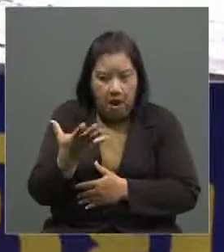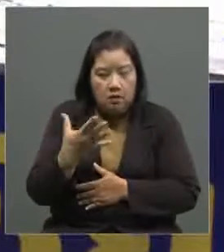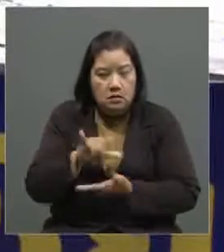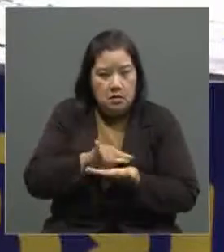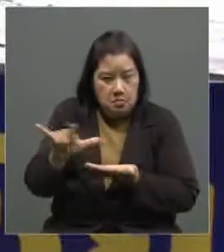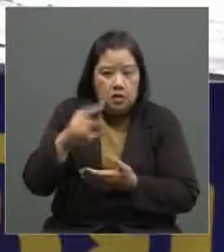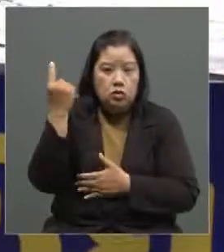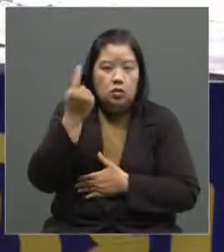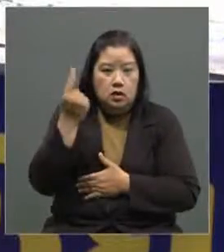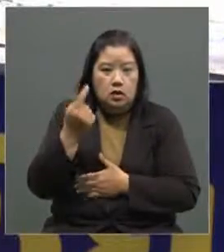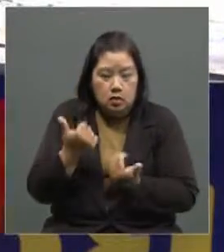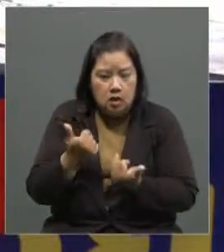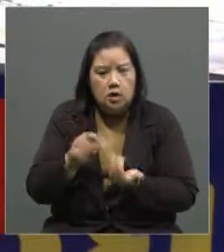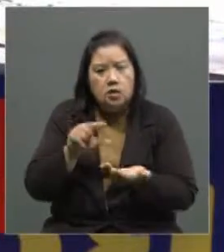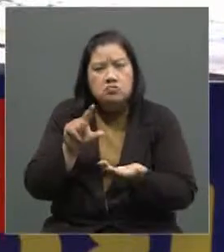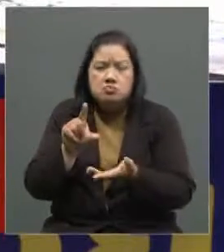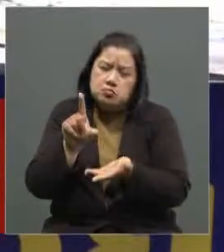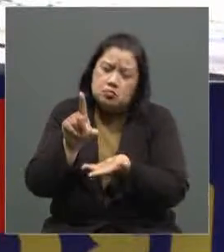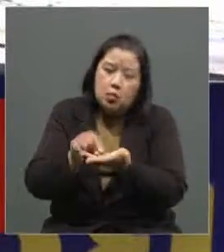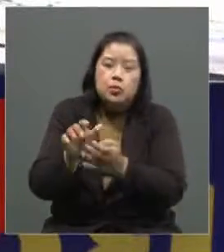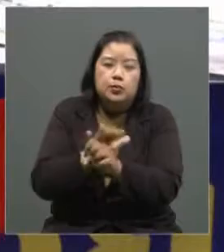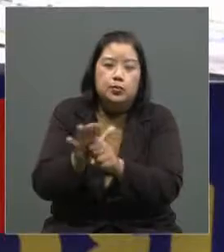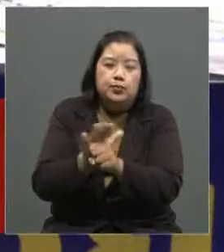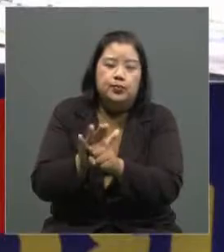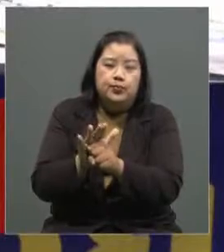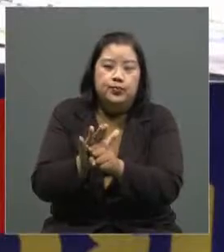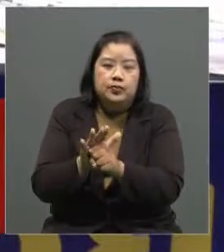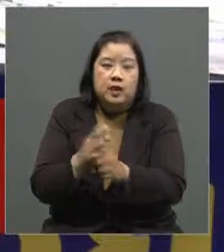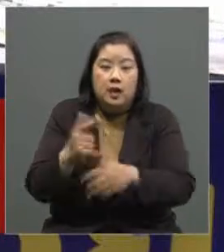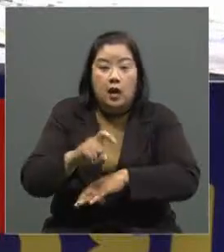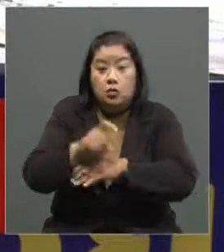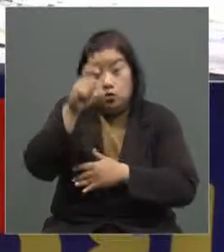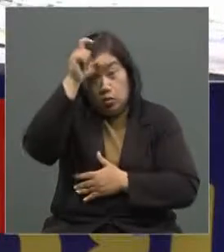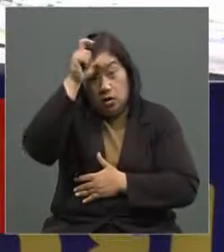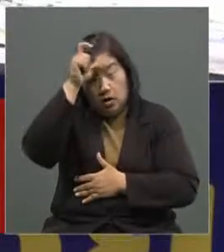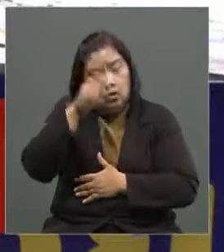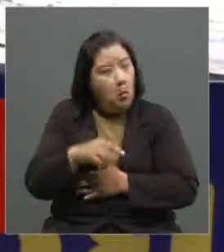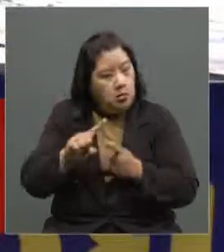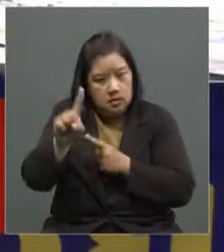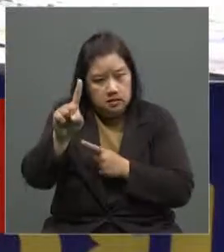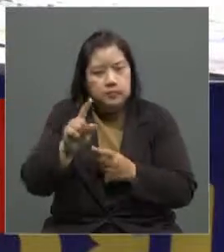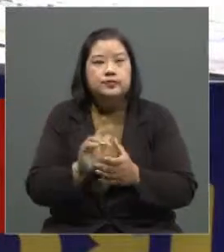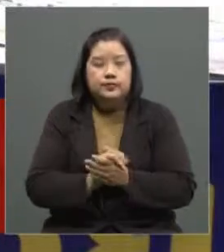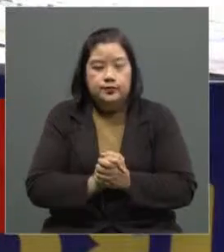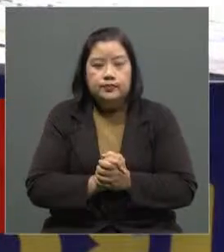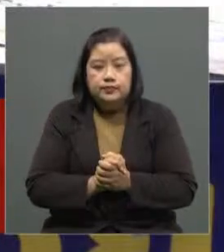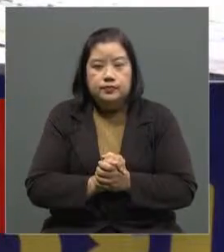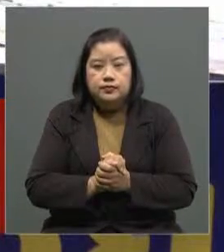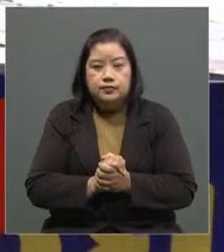าราคาไม่แพงมากนะคะแล้วก็ตุรกีขายดีที่สุดค่ะ พูดถึงง